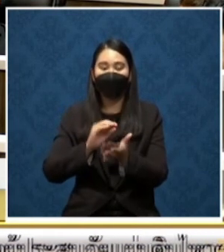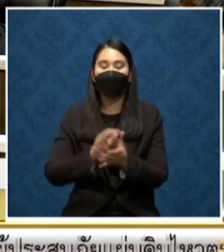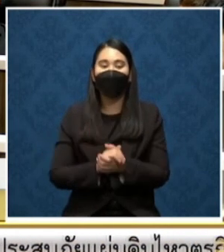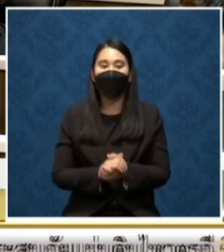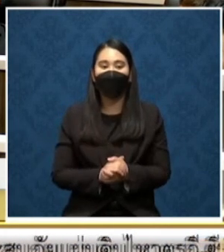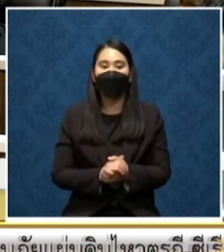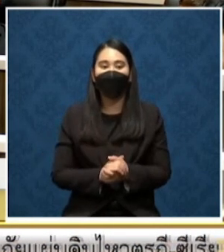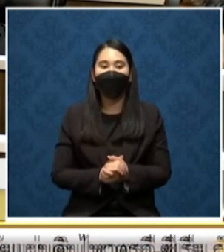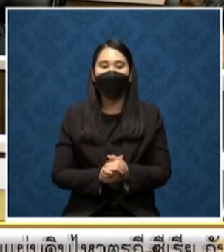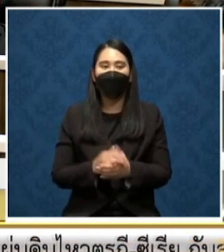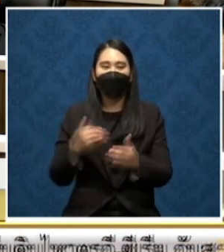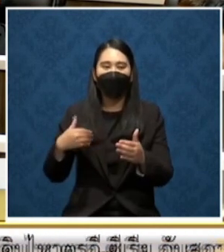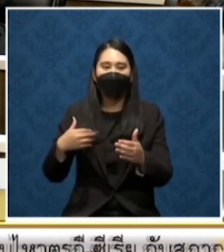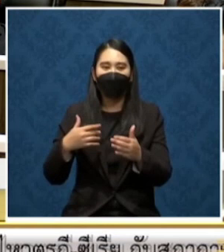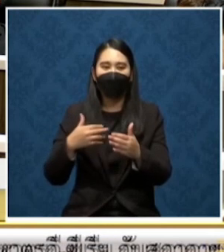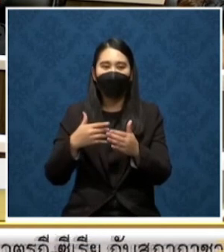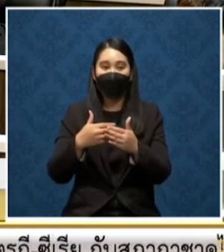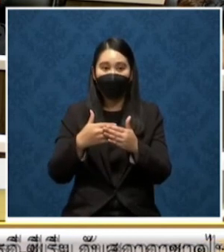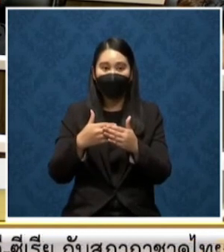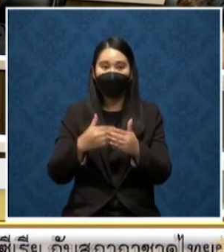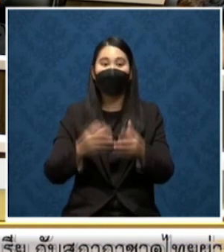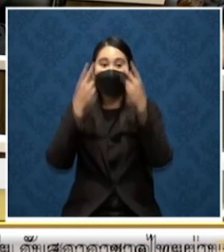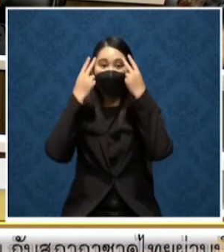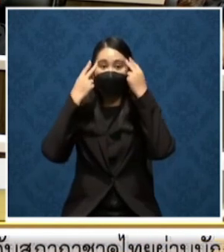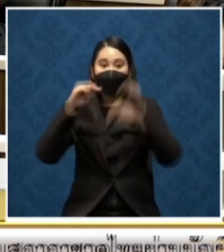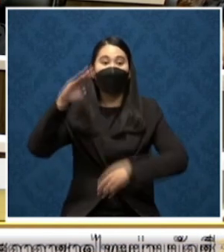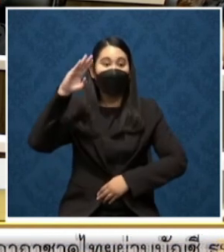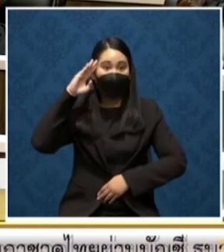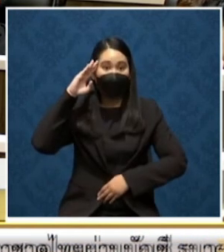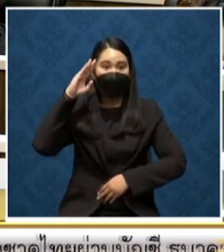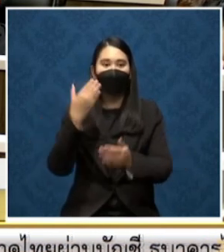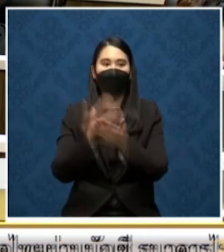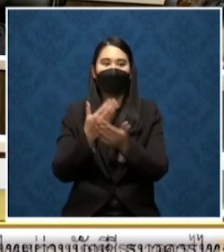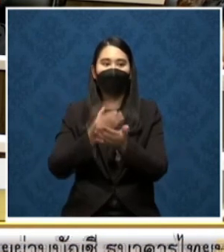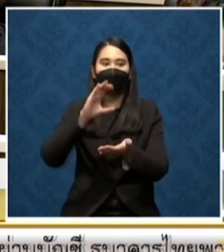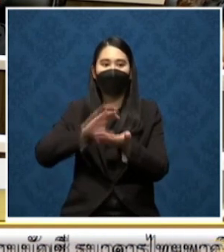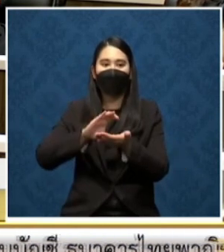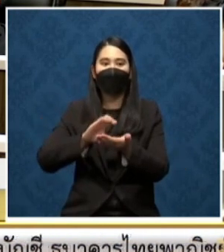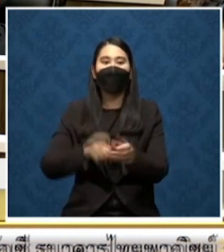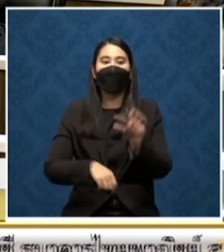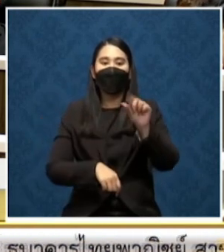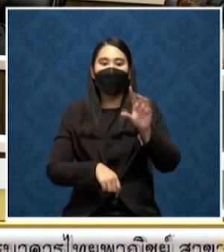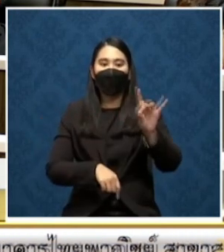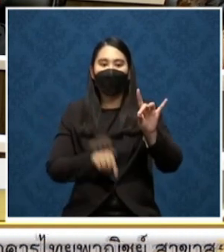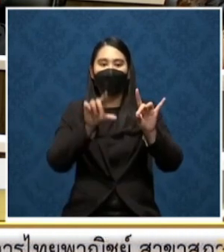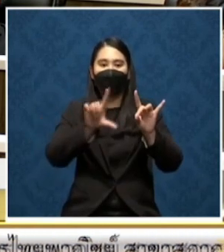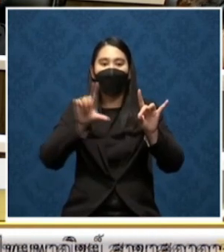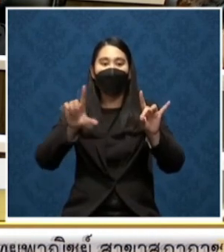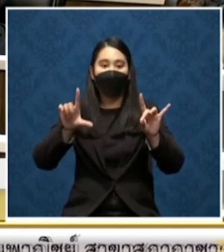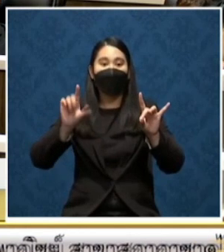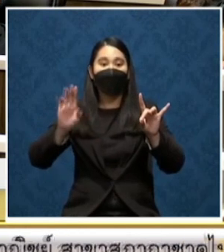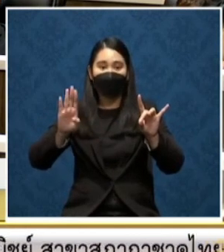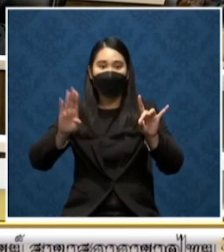พวกทำพนันออนไลน์คุกราซาเส้นเงินระหว่างสารวัตรสัวกับคุณลุกไปพันกันอย่างไรแล้วบอ